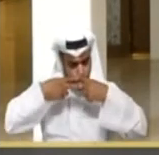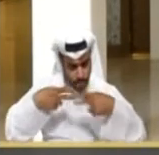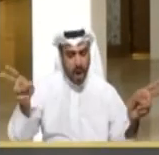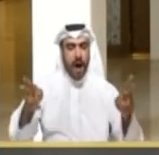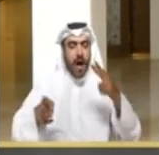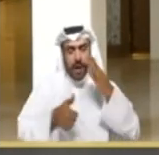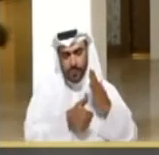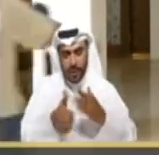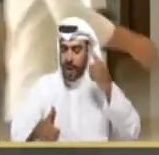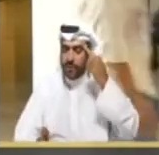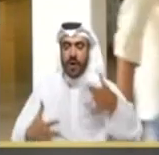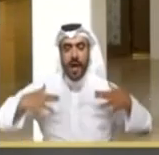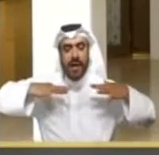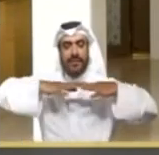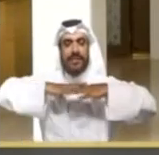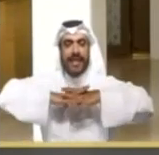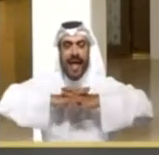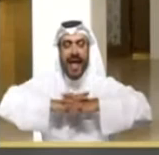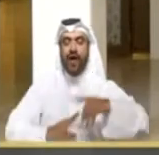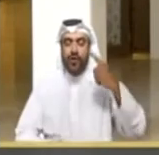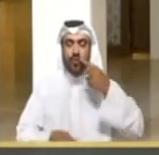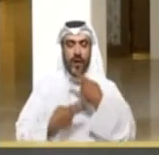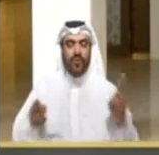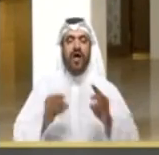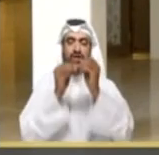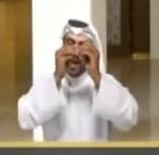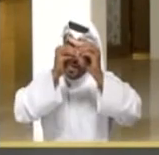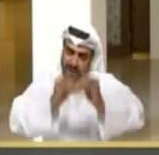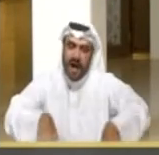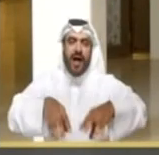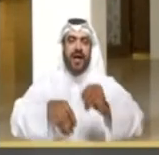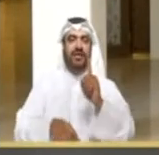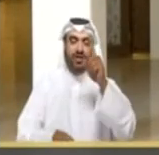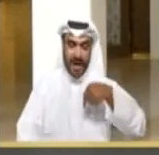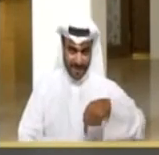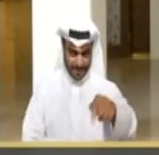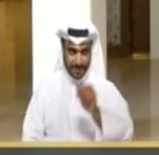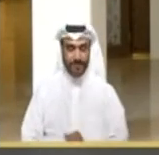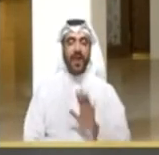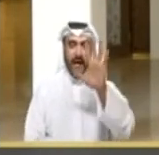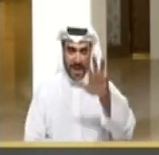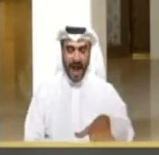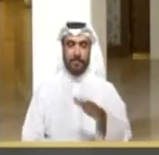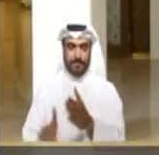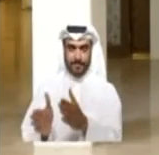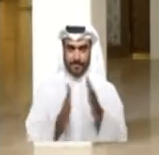على تكاتف ل تجاوز المرحلة التي نتعايشها الآن. نعم صالح.